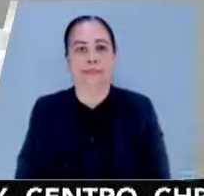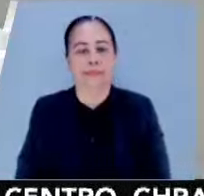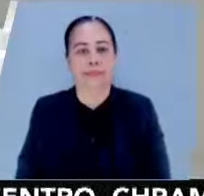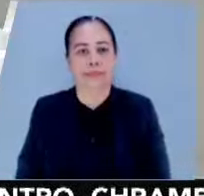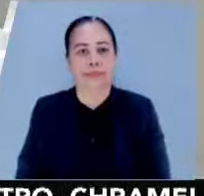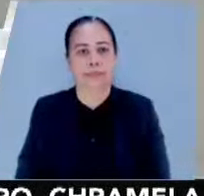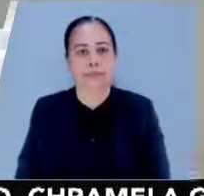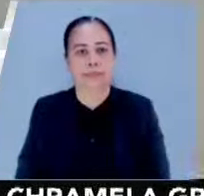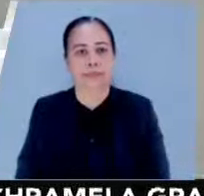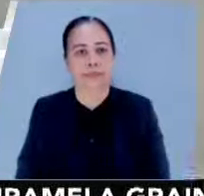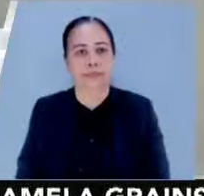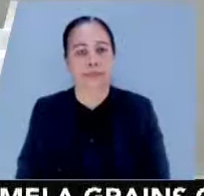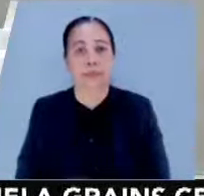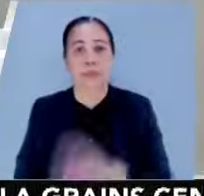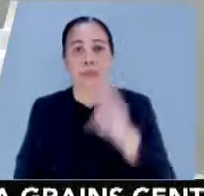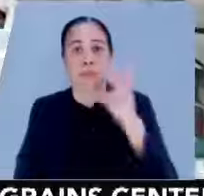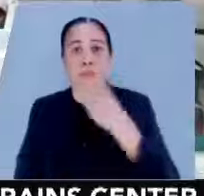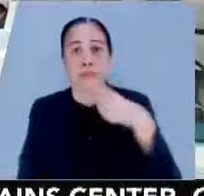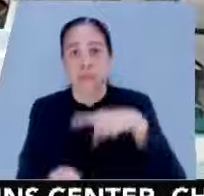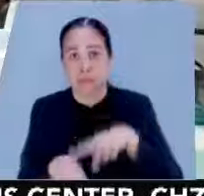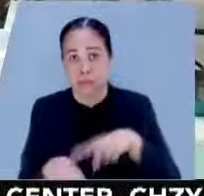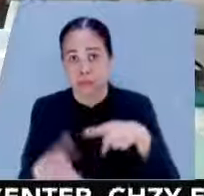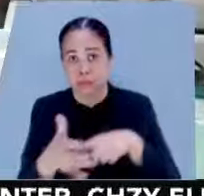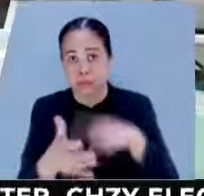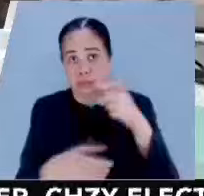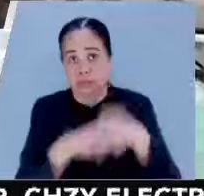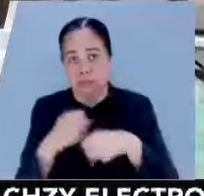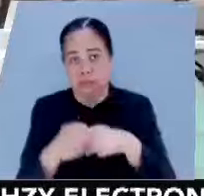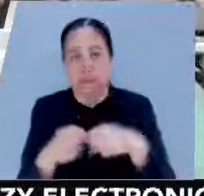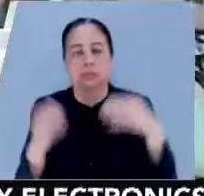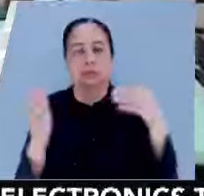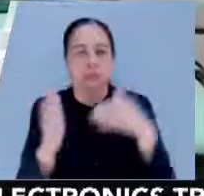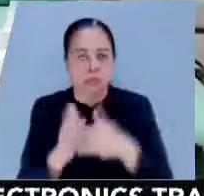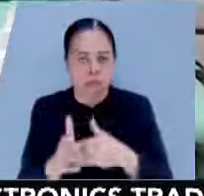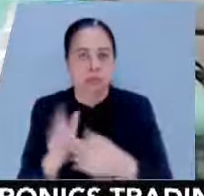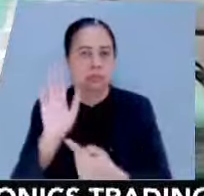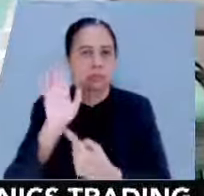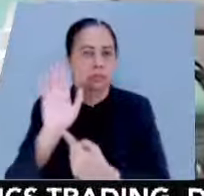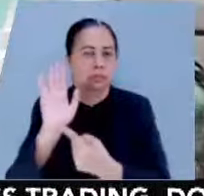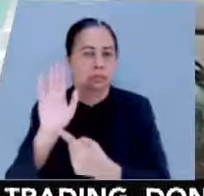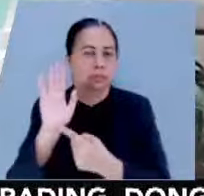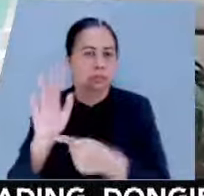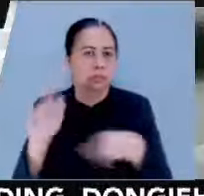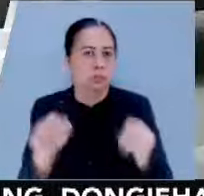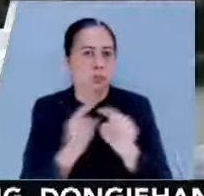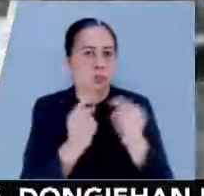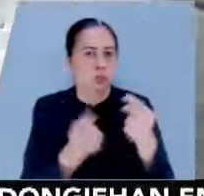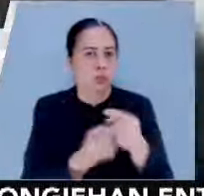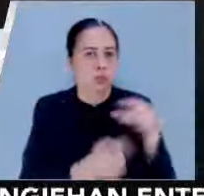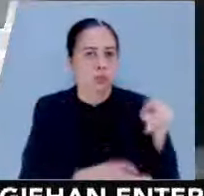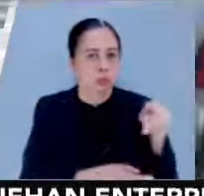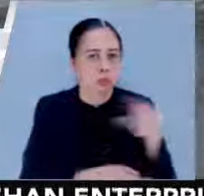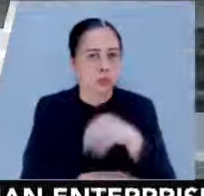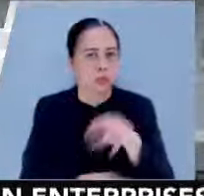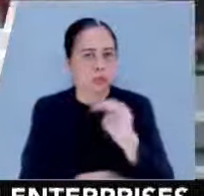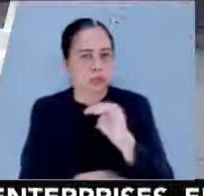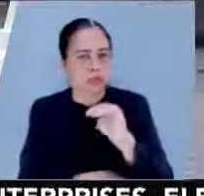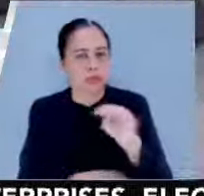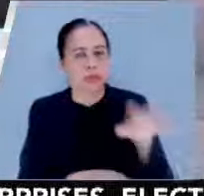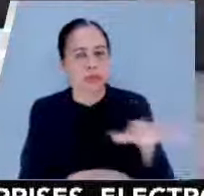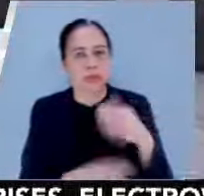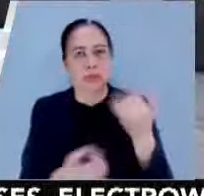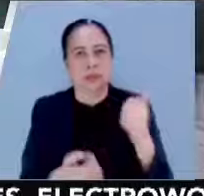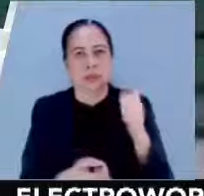Sa ika-anim na pagkakataon ngayong taon, magta-transport strike ang mga grupong Piston at Manibela bilang pagtutol pa rin sa pagpapatupad ng Public